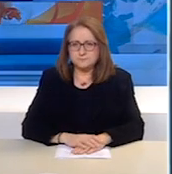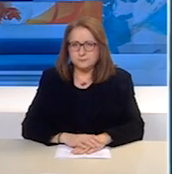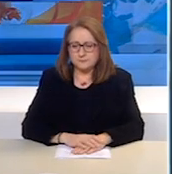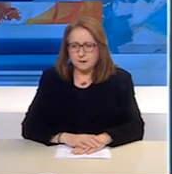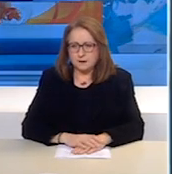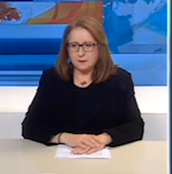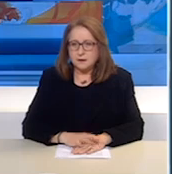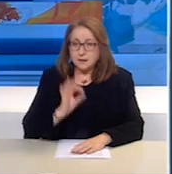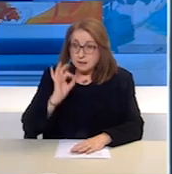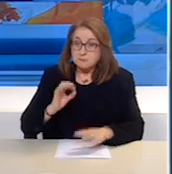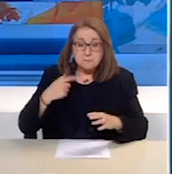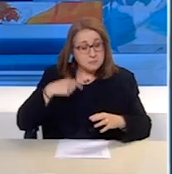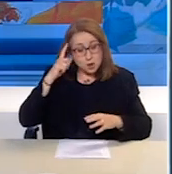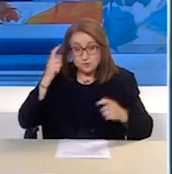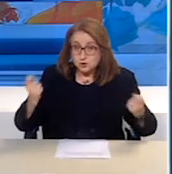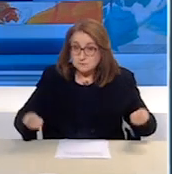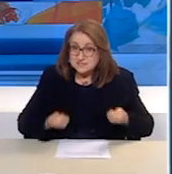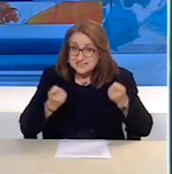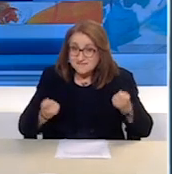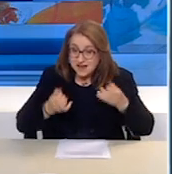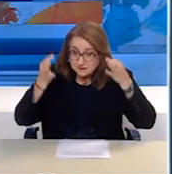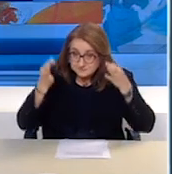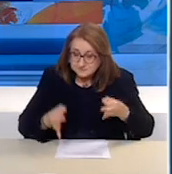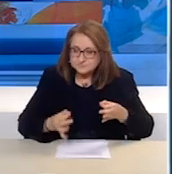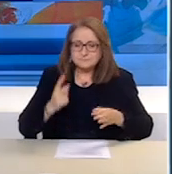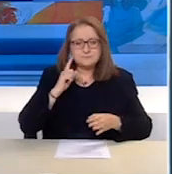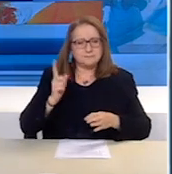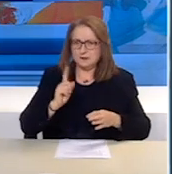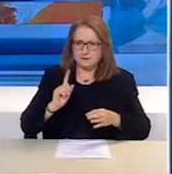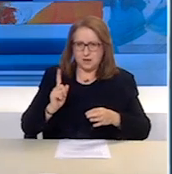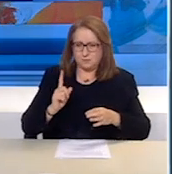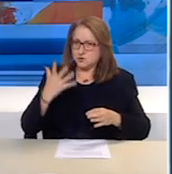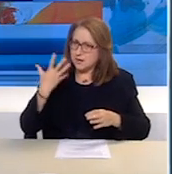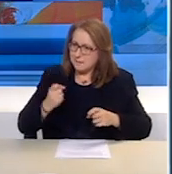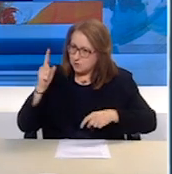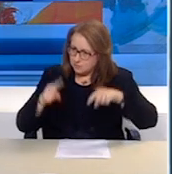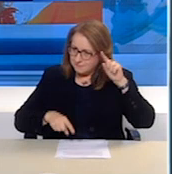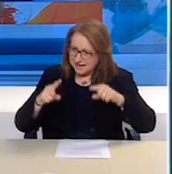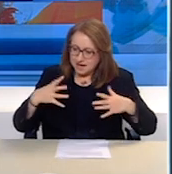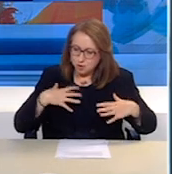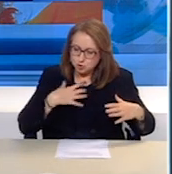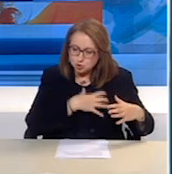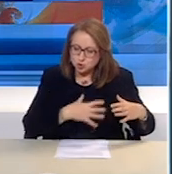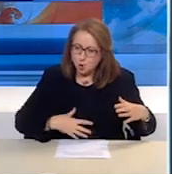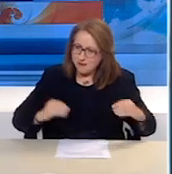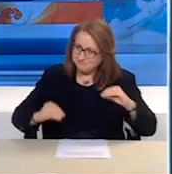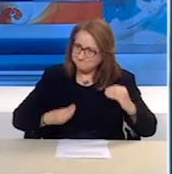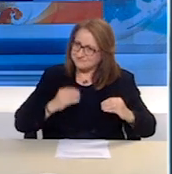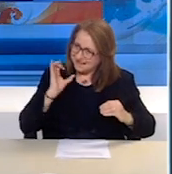συμβαίνει. Θεωρώ ότι υπάρχει ένας τροπισμός του ιού για κάποια συγκεκριμένα σημεία του σώματος και φαίνεται αυτό και